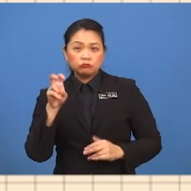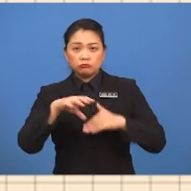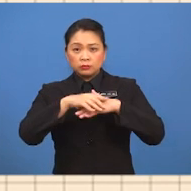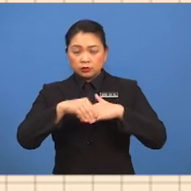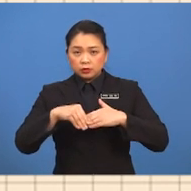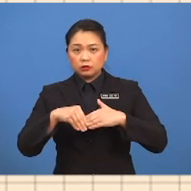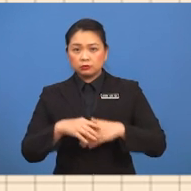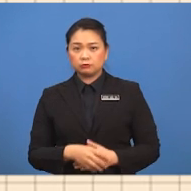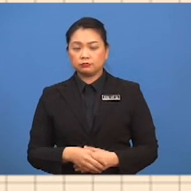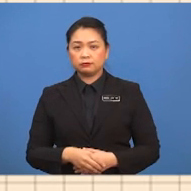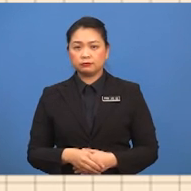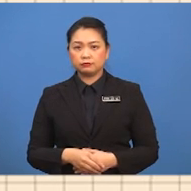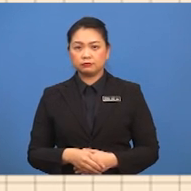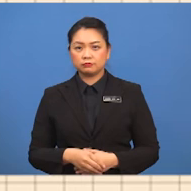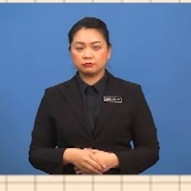RM20.